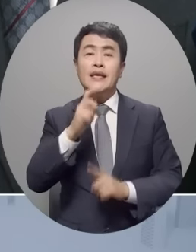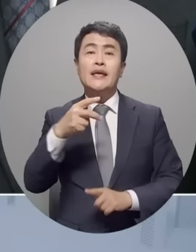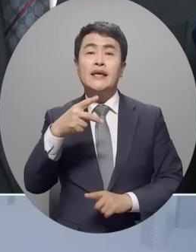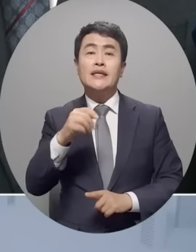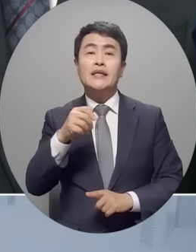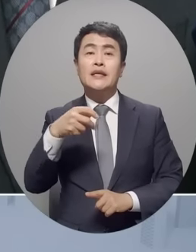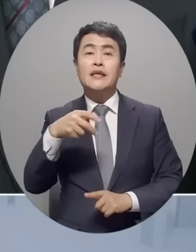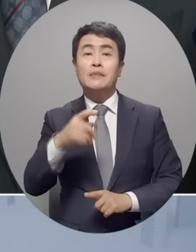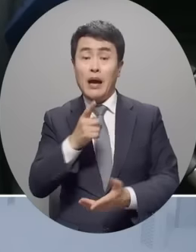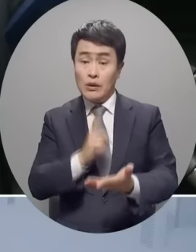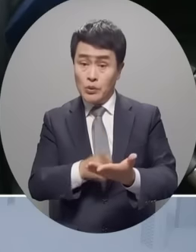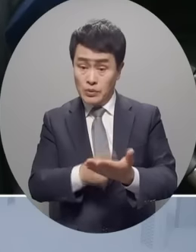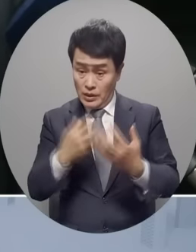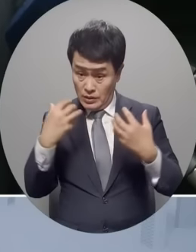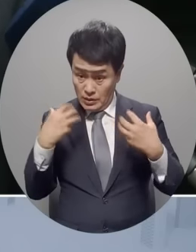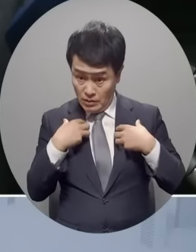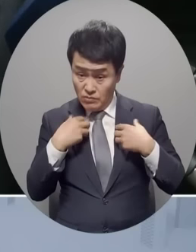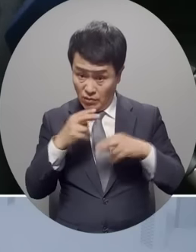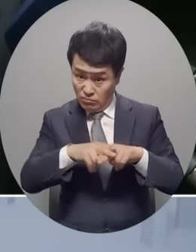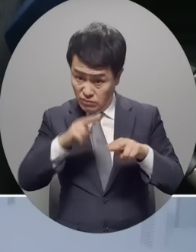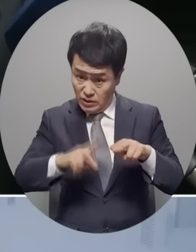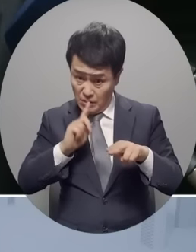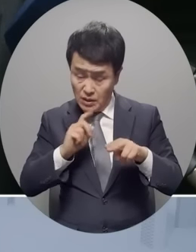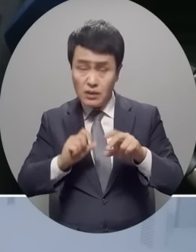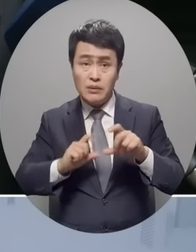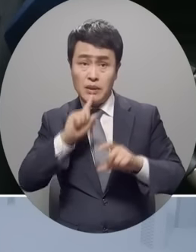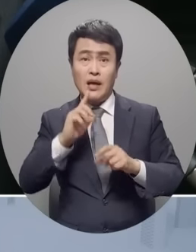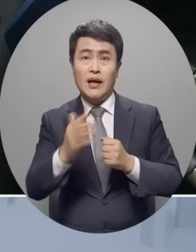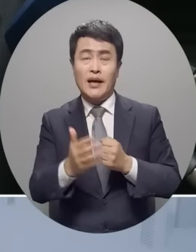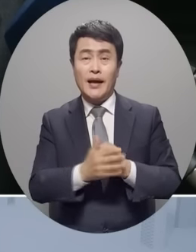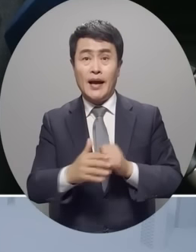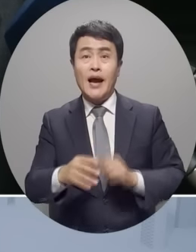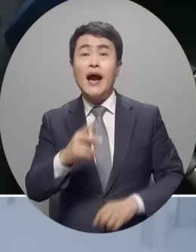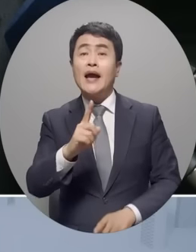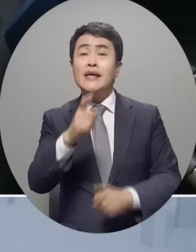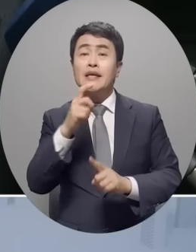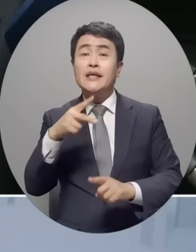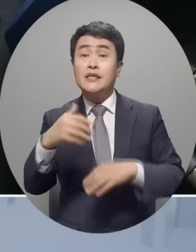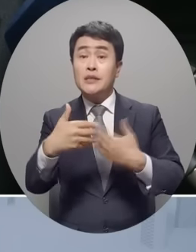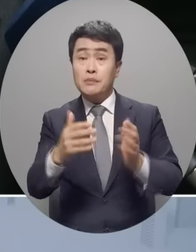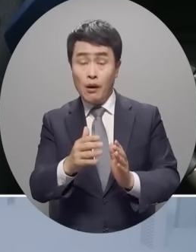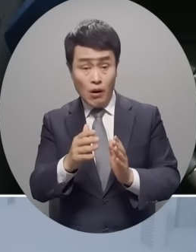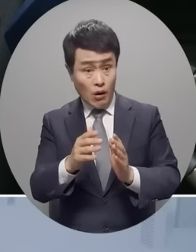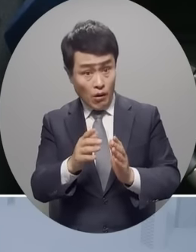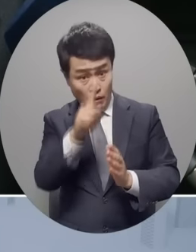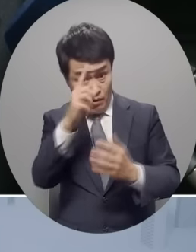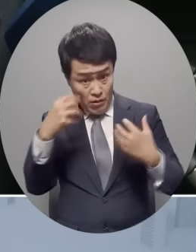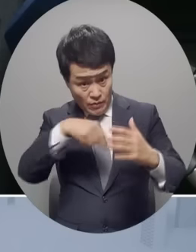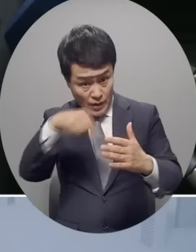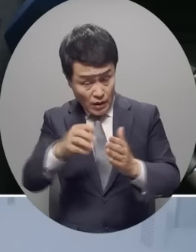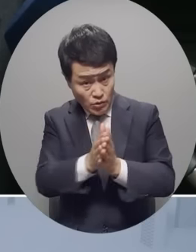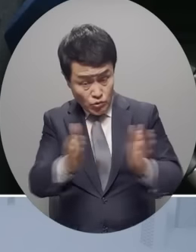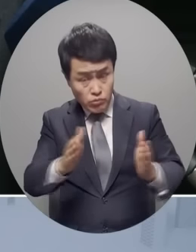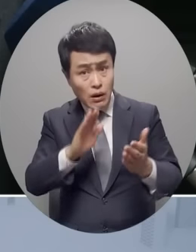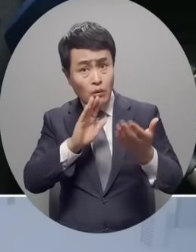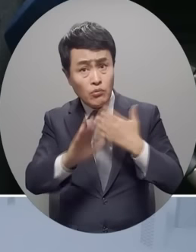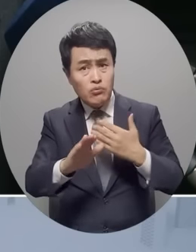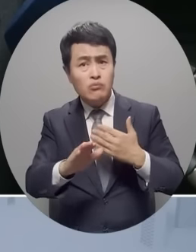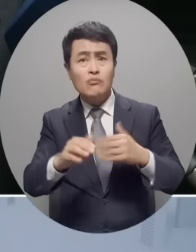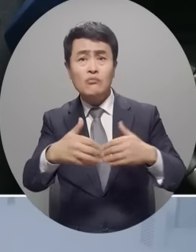지배적입니다. 네, 이시바 내각이 출범 한 달 만에 큰 위기를 맞게 됐습니다. 앞으로 우리 한일 관계엔